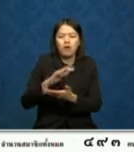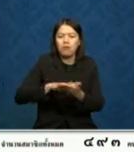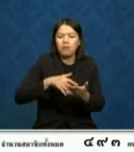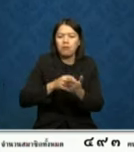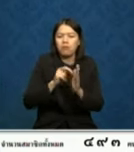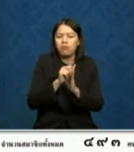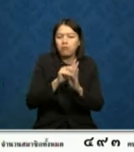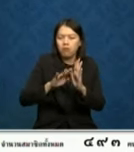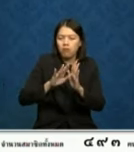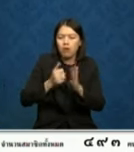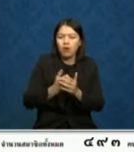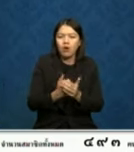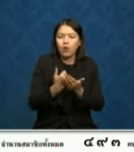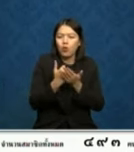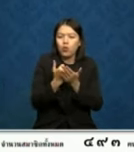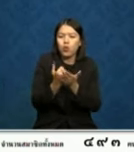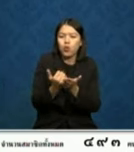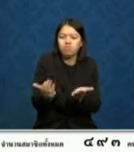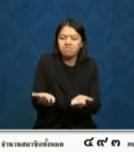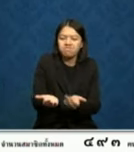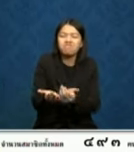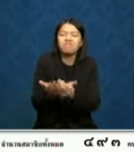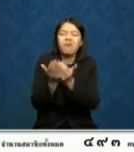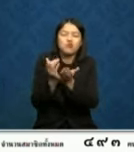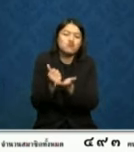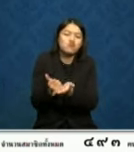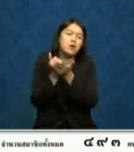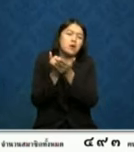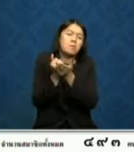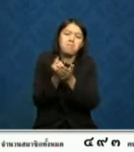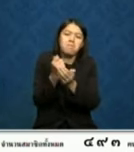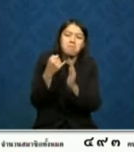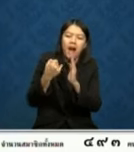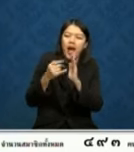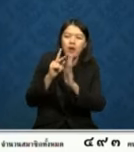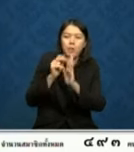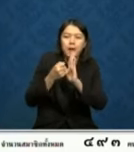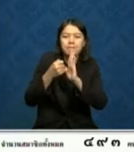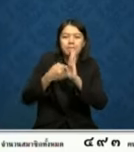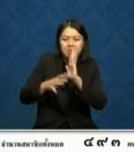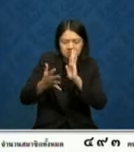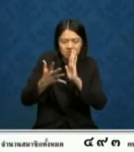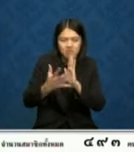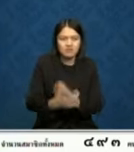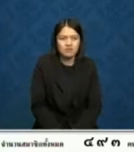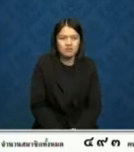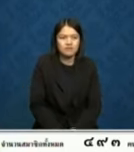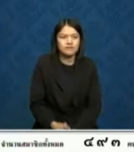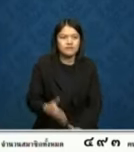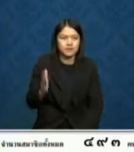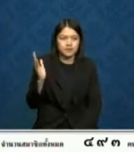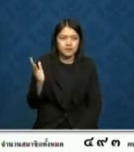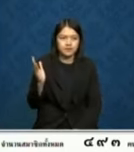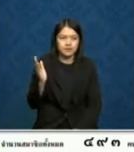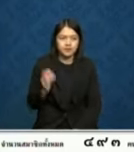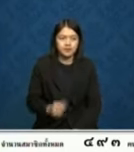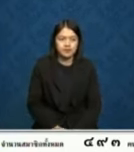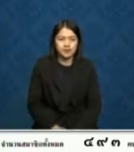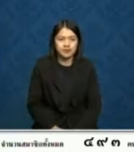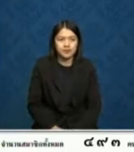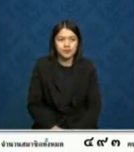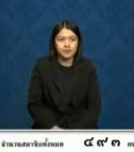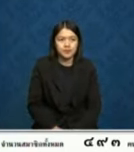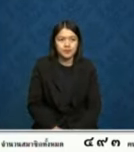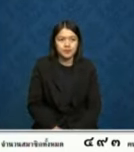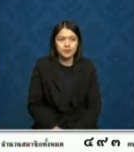รัฐบาลเี้ยก็ไปอบอุ้มคนเหล่านี้อยู่นะครับขอสไลด์ต่อไปนะครับเพราะฉะนั้นผมก็